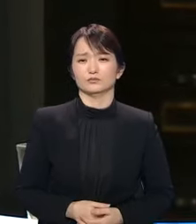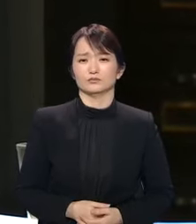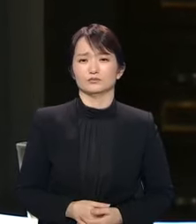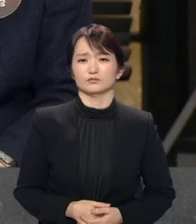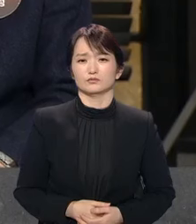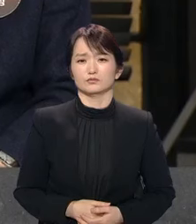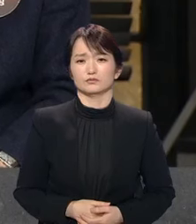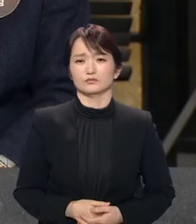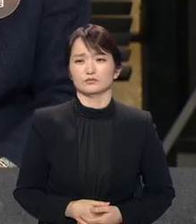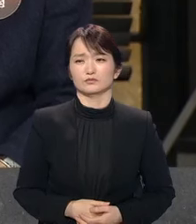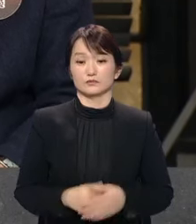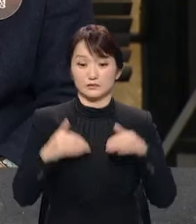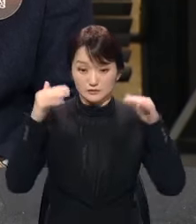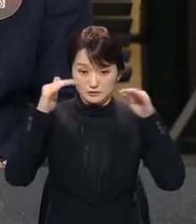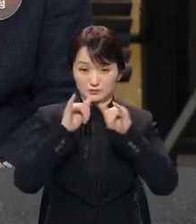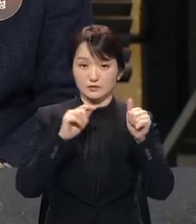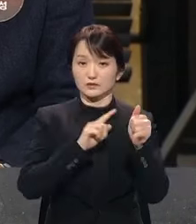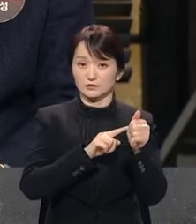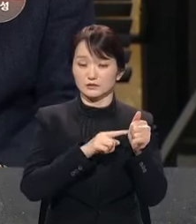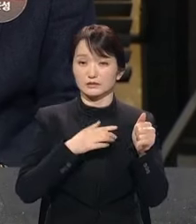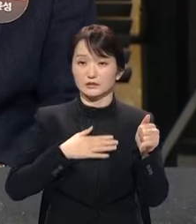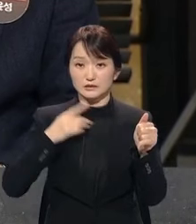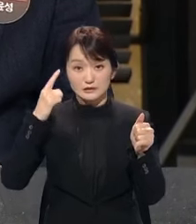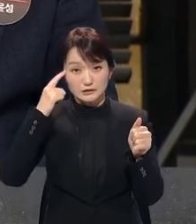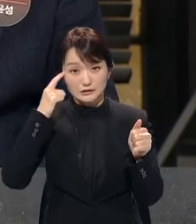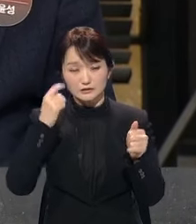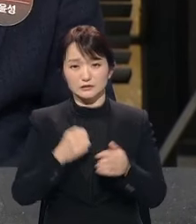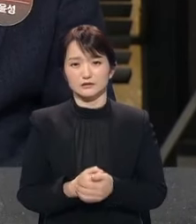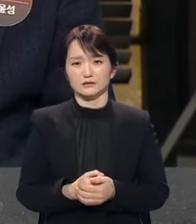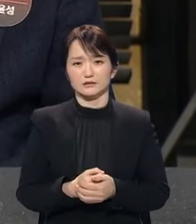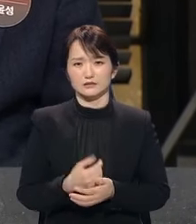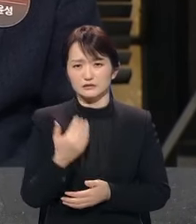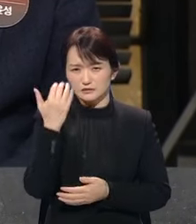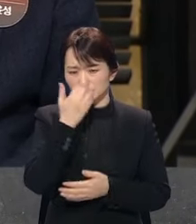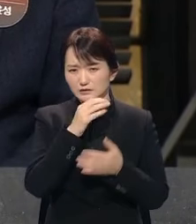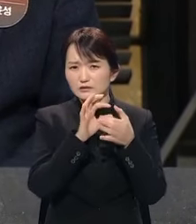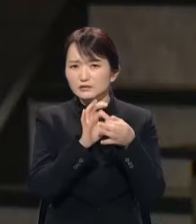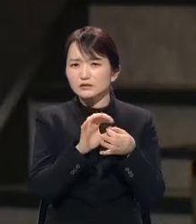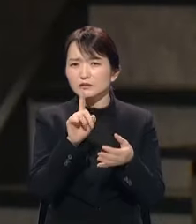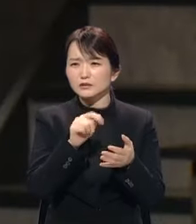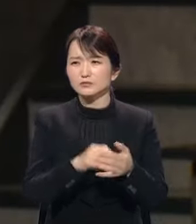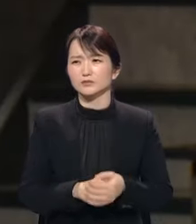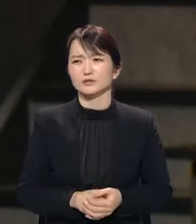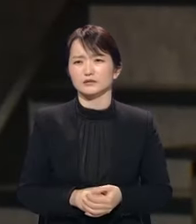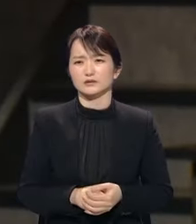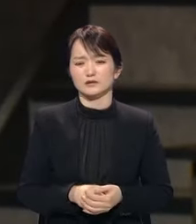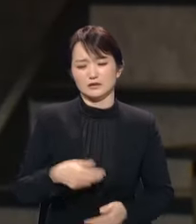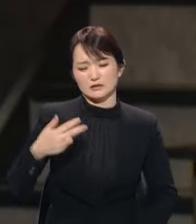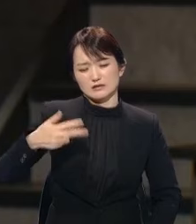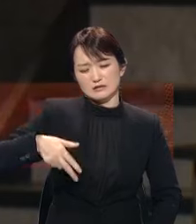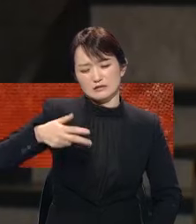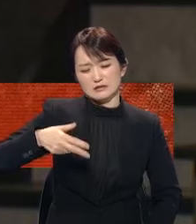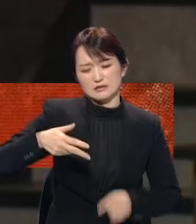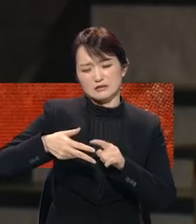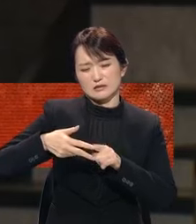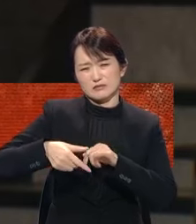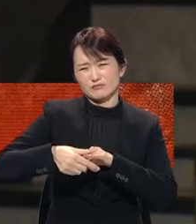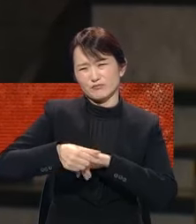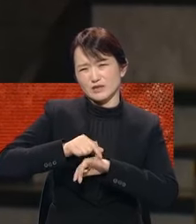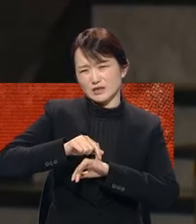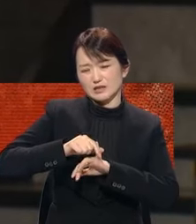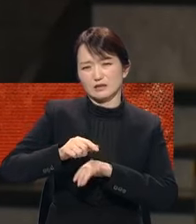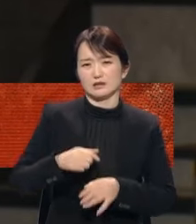뭐 성인이니까 제가 봤을 때는 뭐 성생활도 성생활이지만은 이 배뇨 문제가 평생 따라간다라고 하는 것은 아마